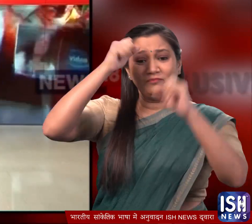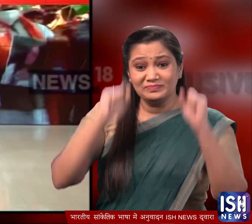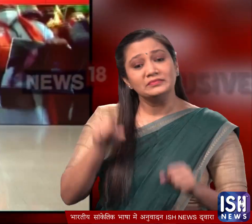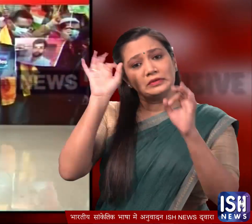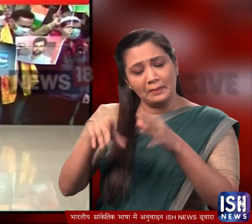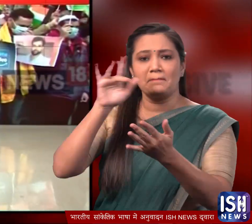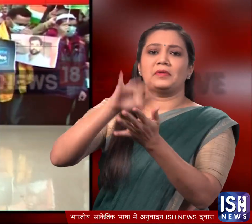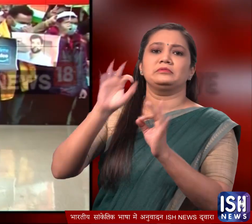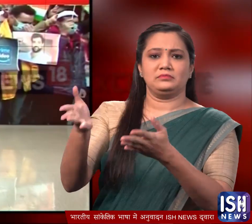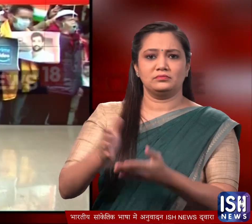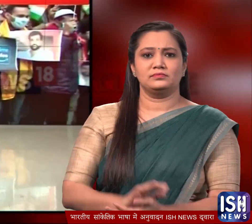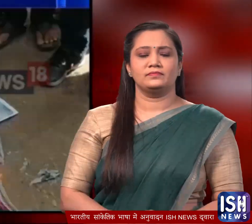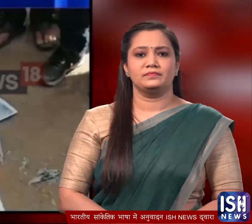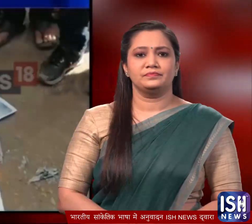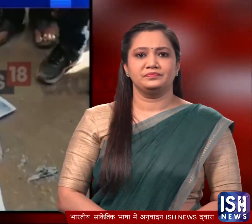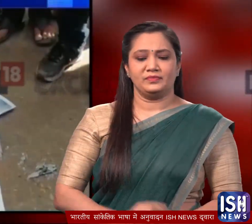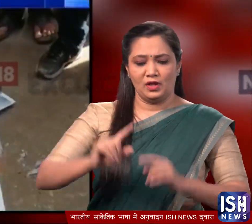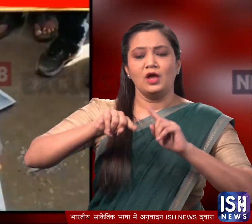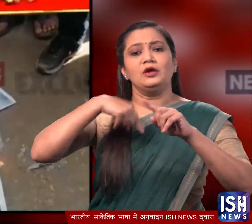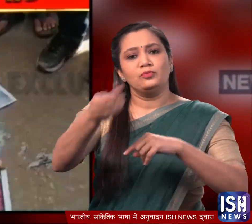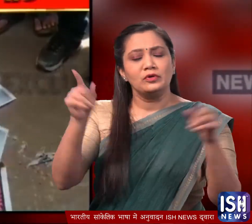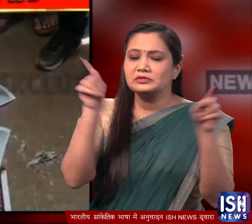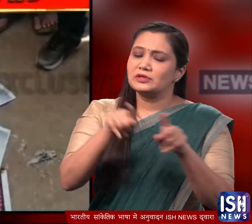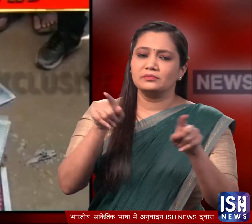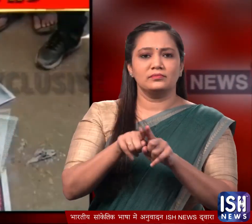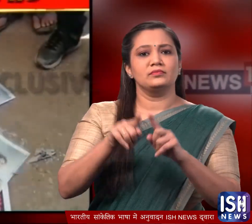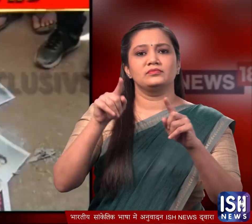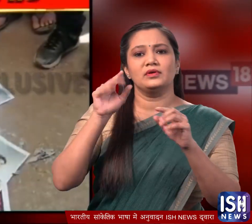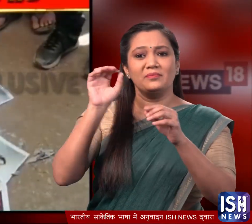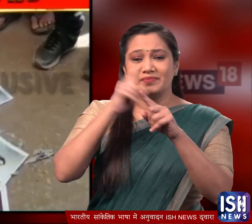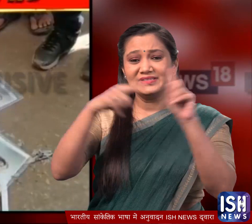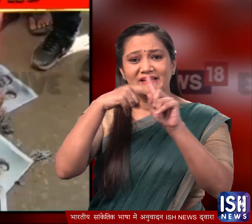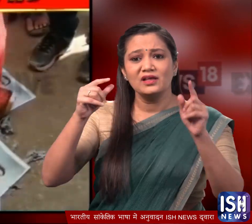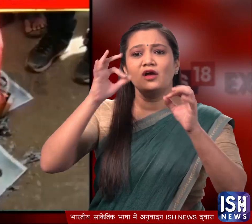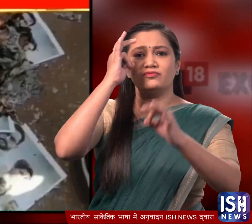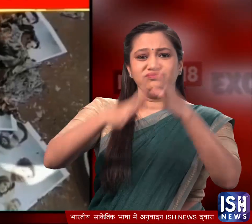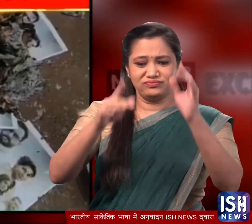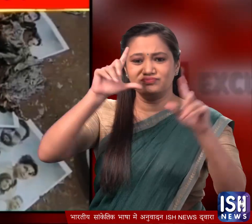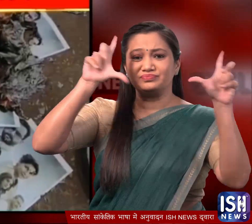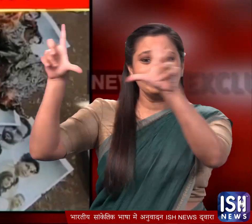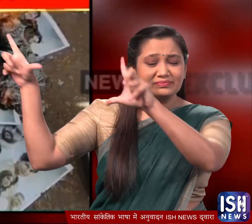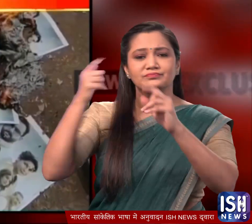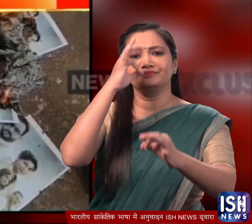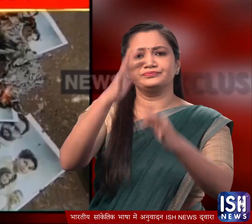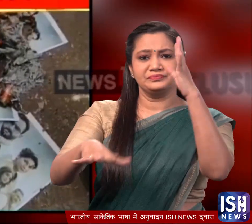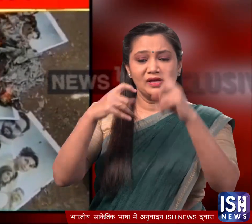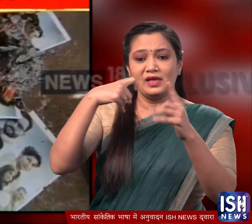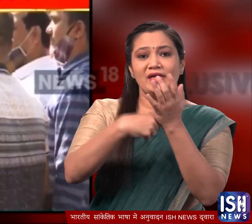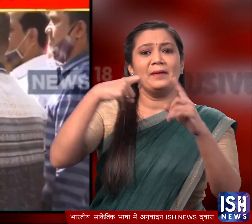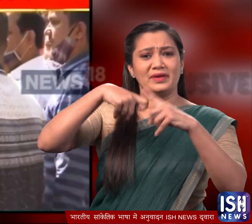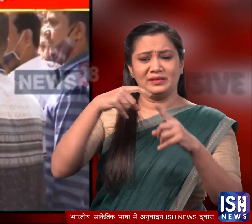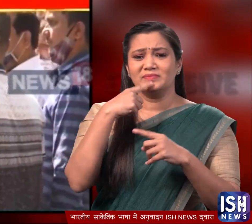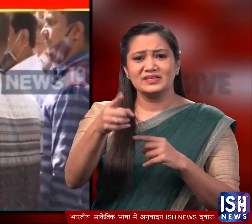राम कदम भूख हड़ताल पर बैठे थे। और अगले दिन भी प्रदर्शनकारियों ने तांडव सीरीज के पोस्टर जलाकर अपना गुस्सा